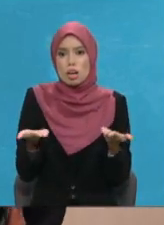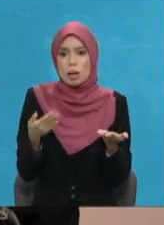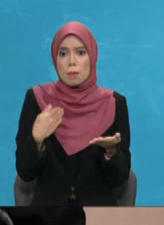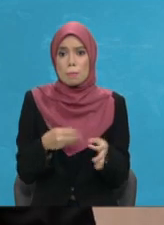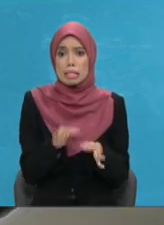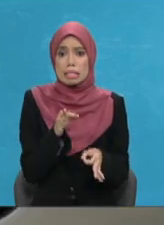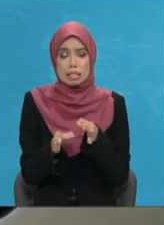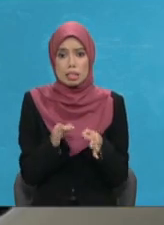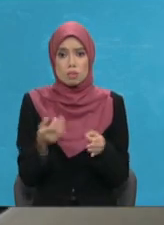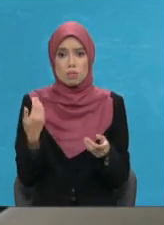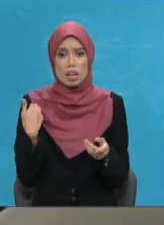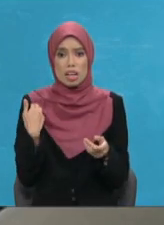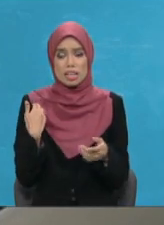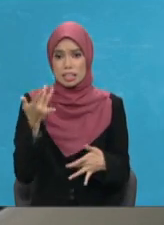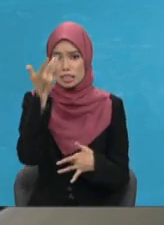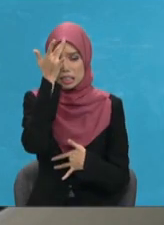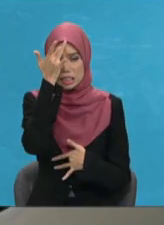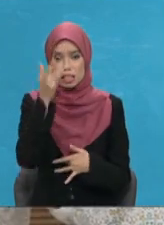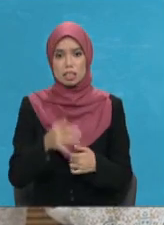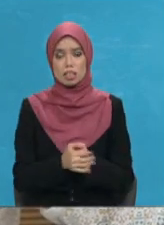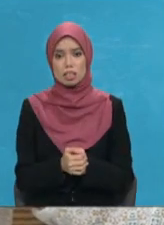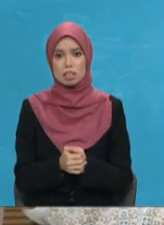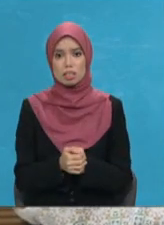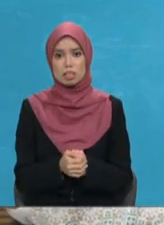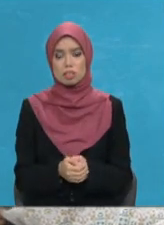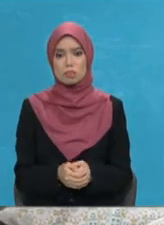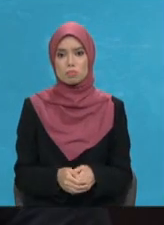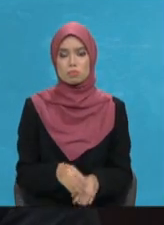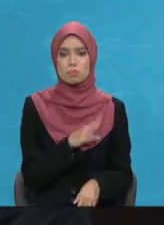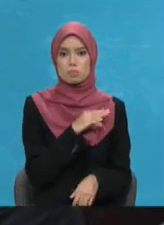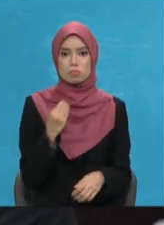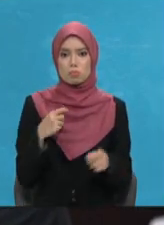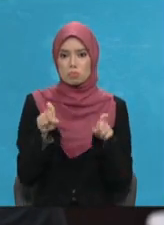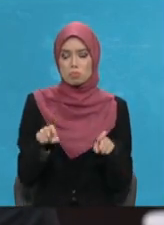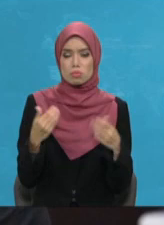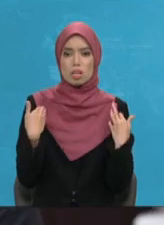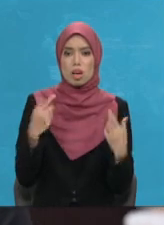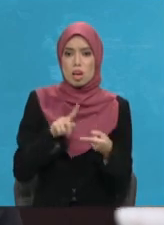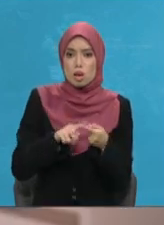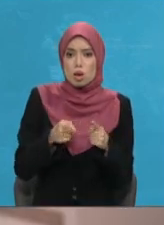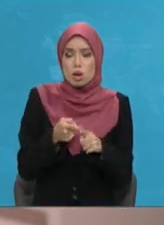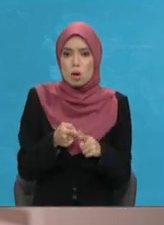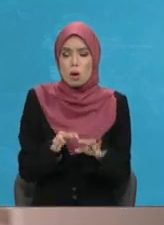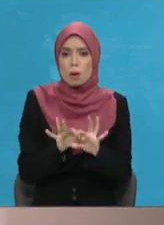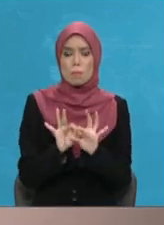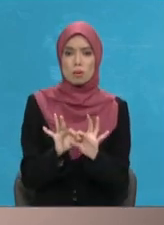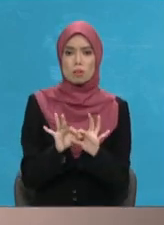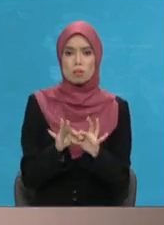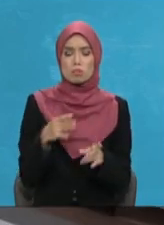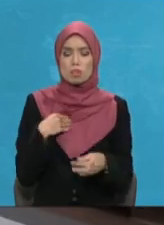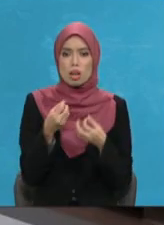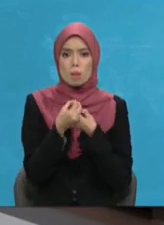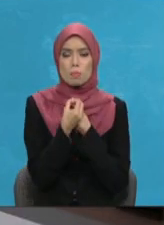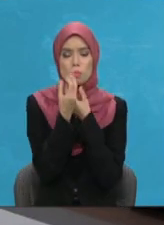ataupun cancers dan juga kita diperlukan kawan-kawan rapat yang kita ini mesti curhat